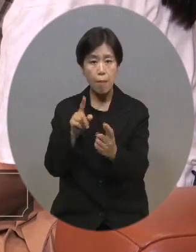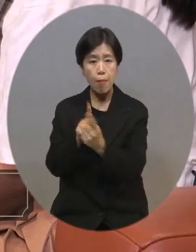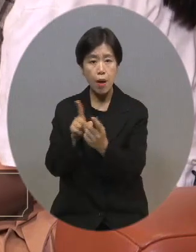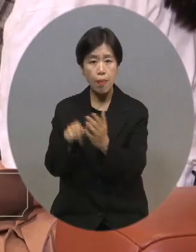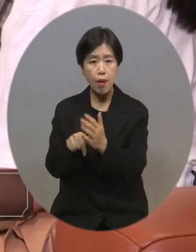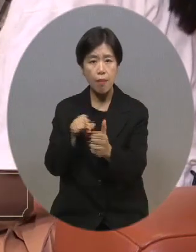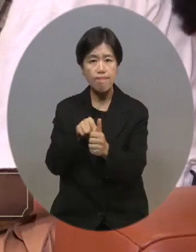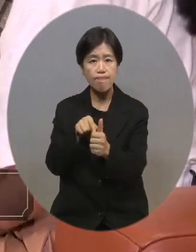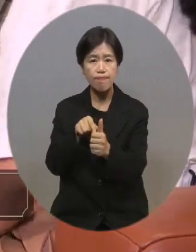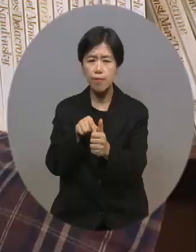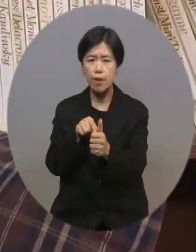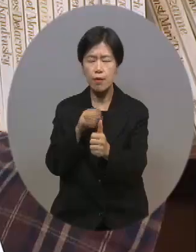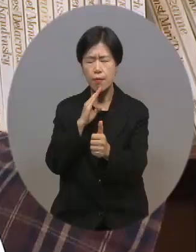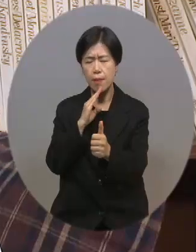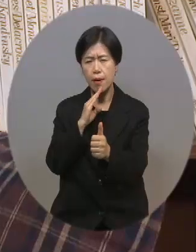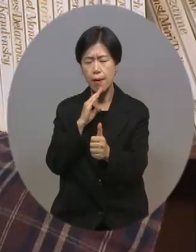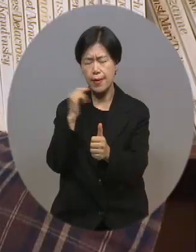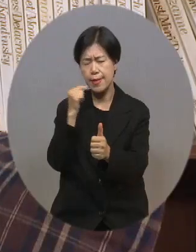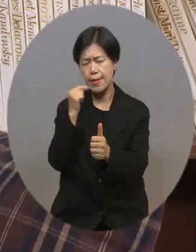될까? 비정하다고 해야 될까요?